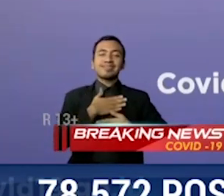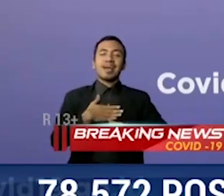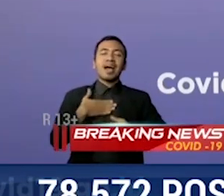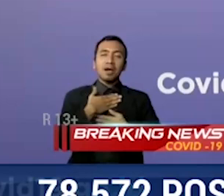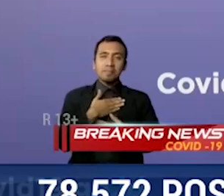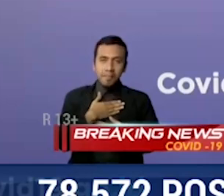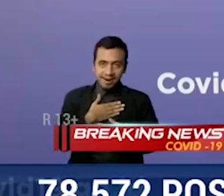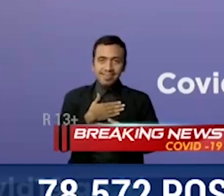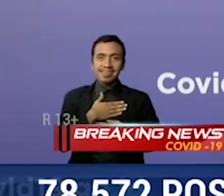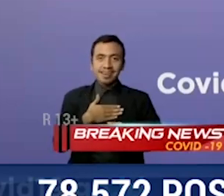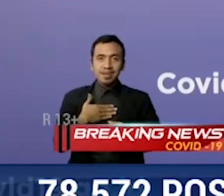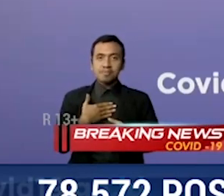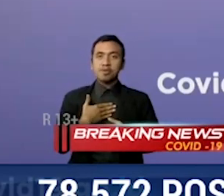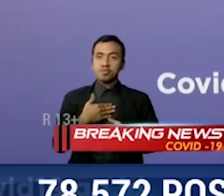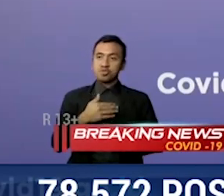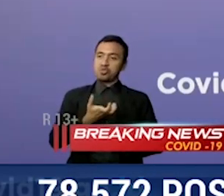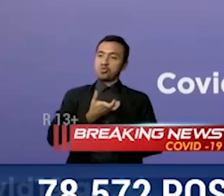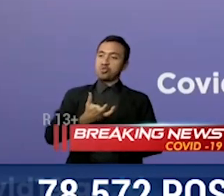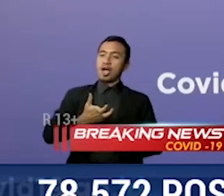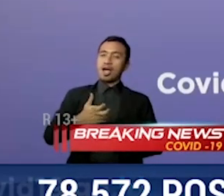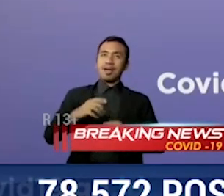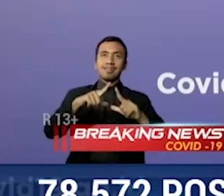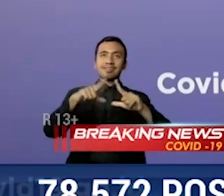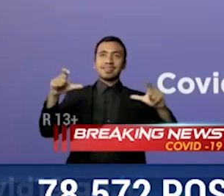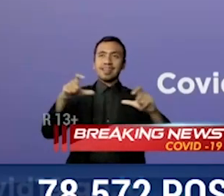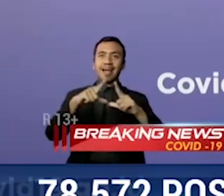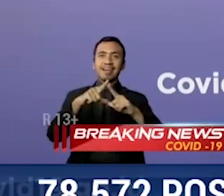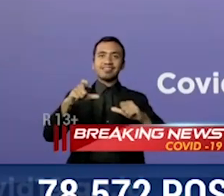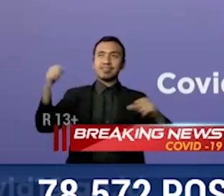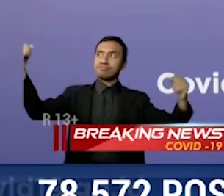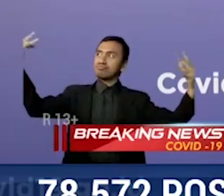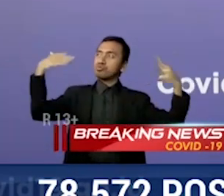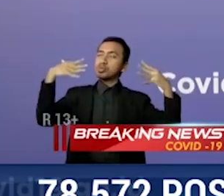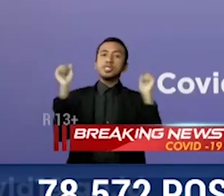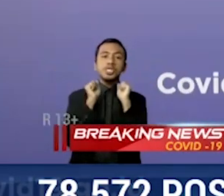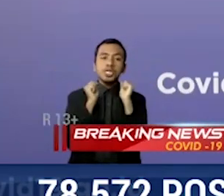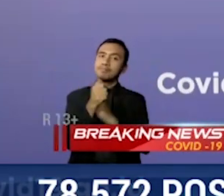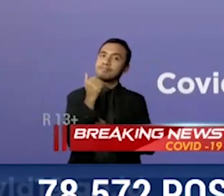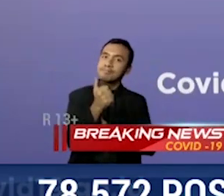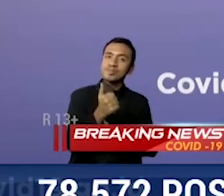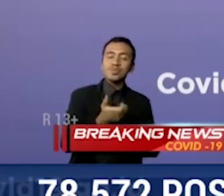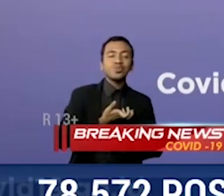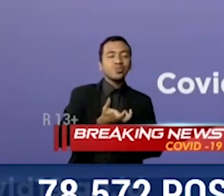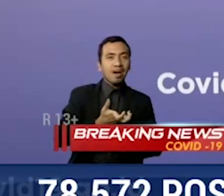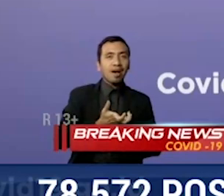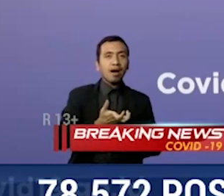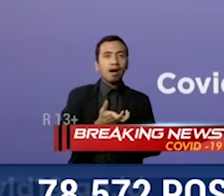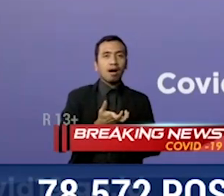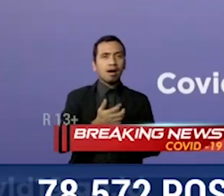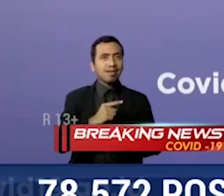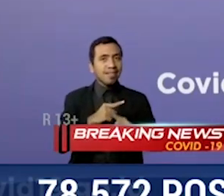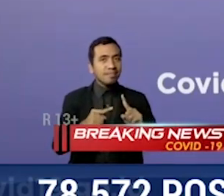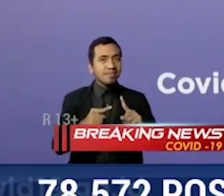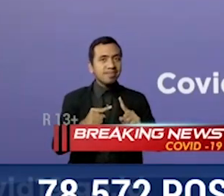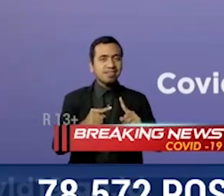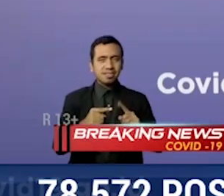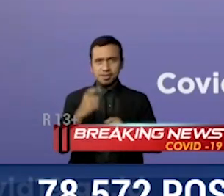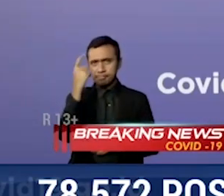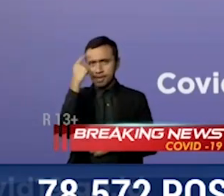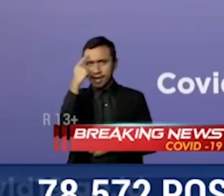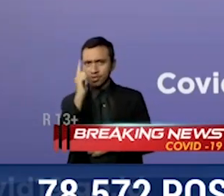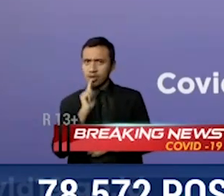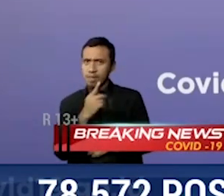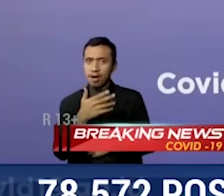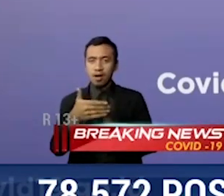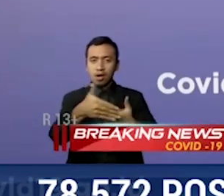udara yang dingin hanya berpikir ruangan yang ber-ac tetapi tidak pernah berpikir